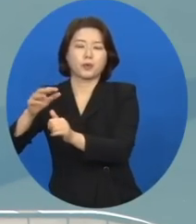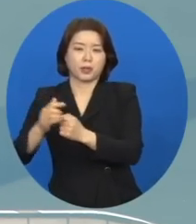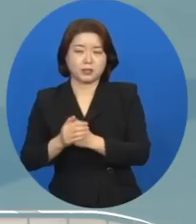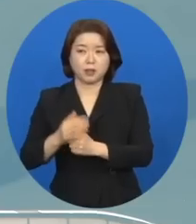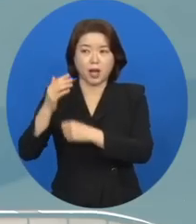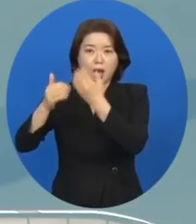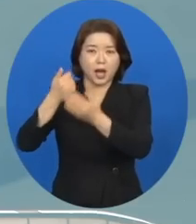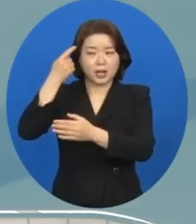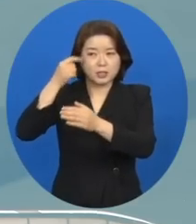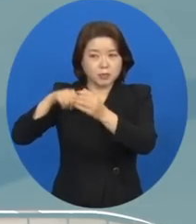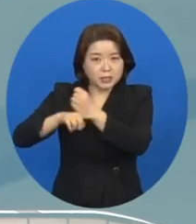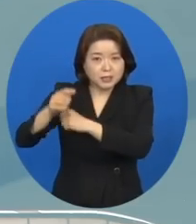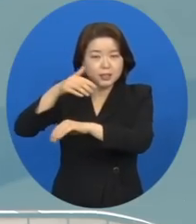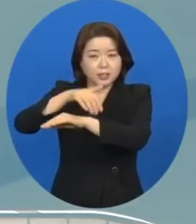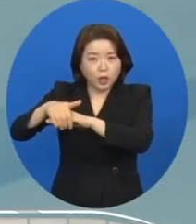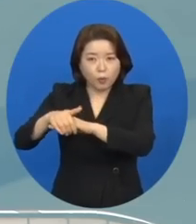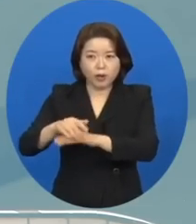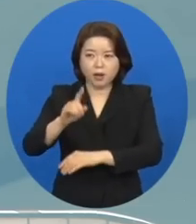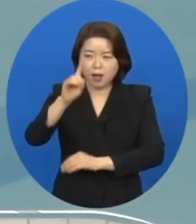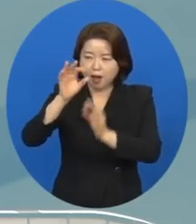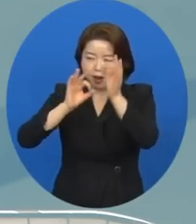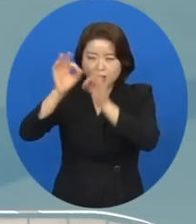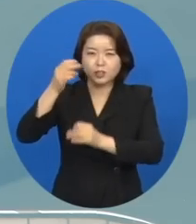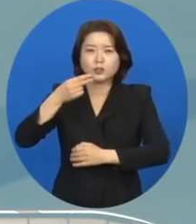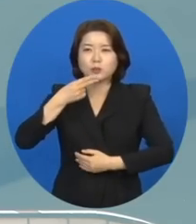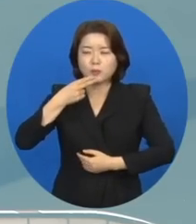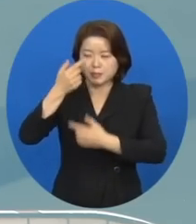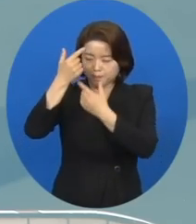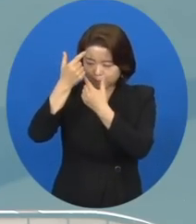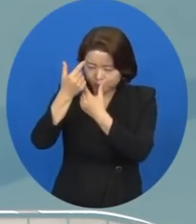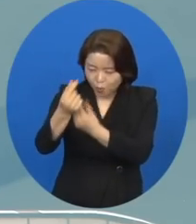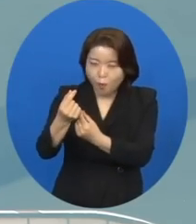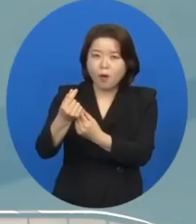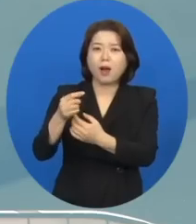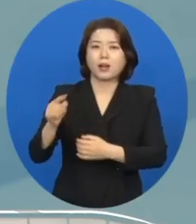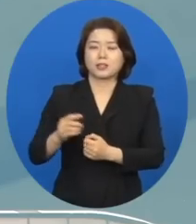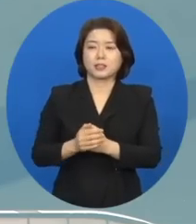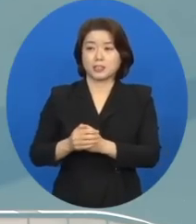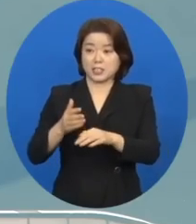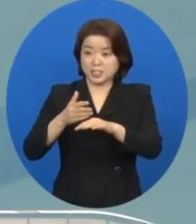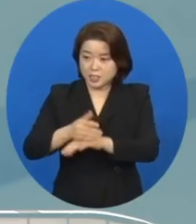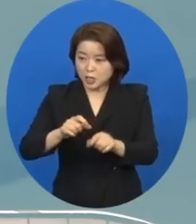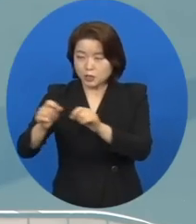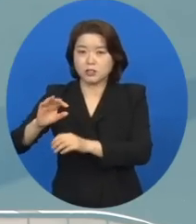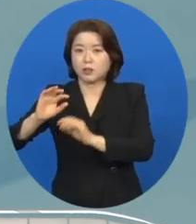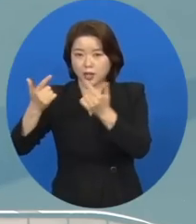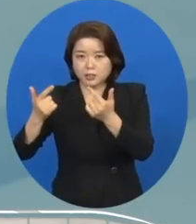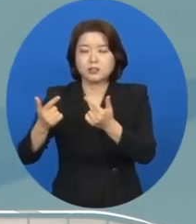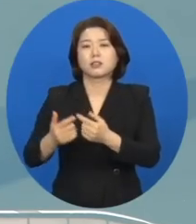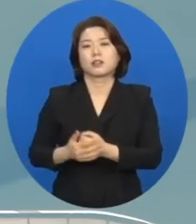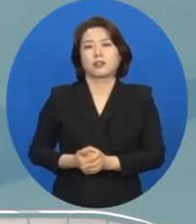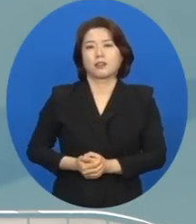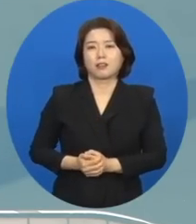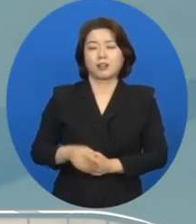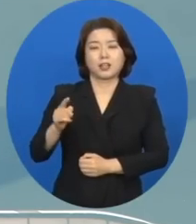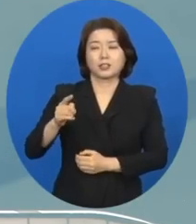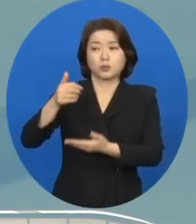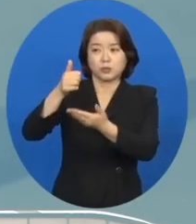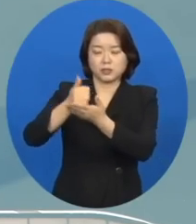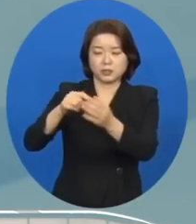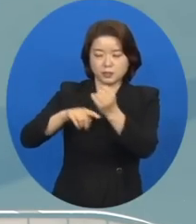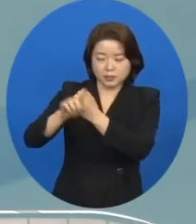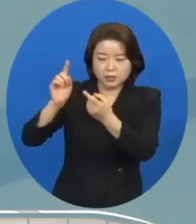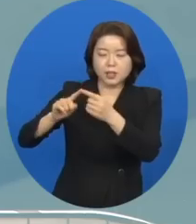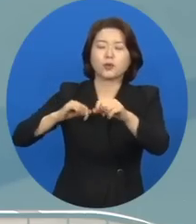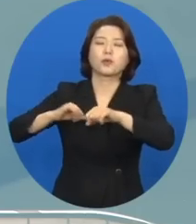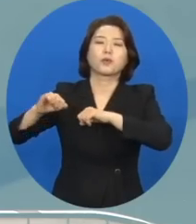뜻과 계획을 한치의 오차도 없이, 한치의 늦으심도 없이, 지난주에 살펴보았듯이 그분의 뜻대로